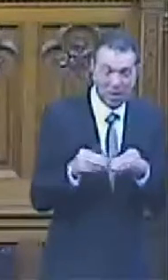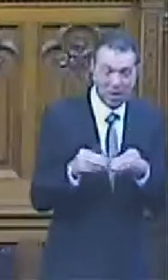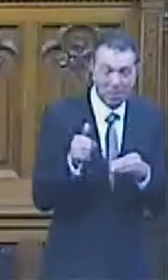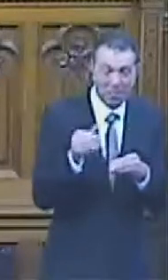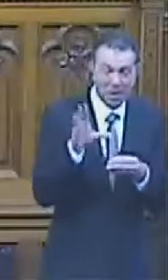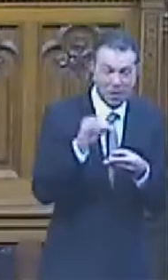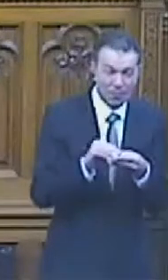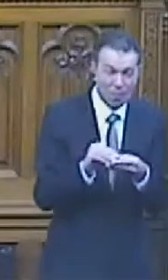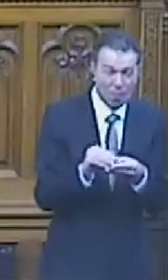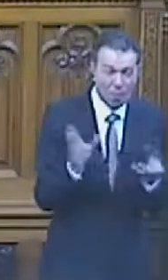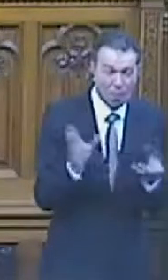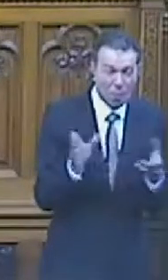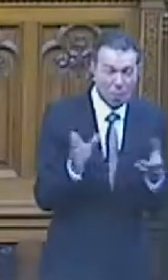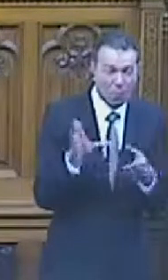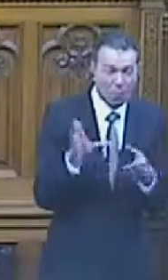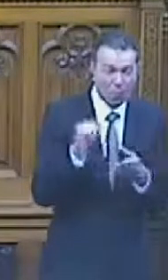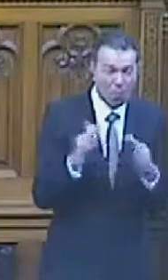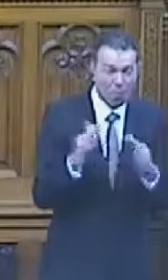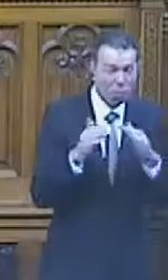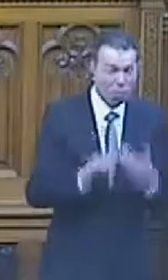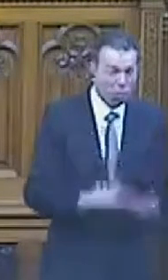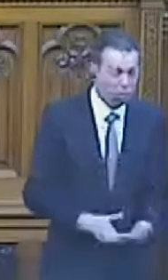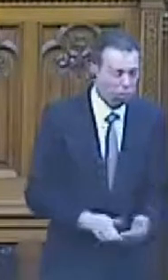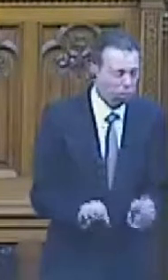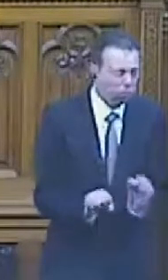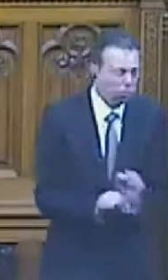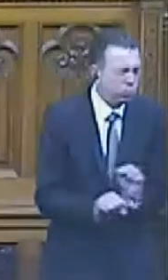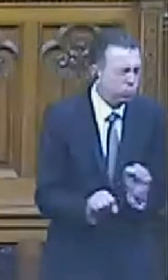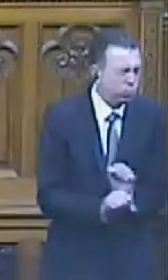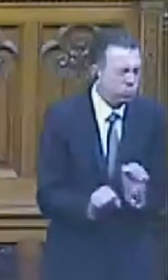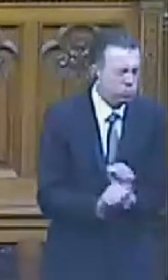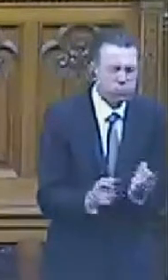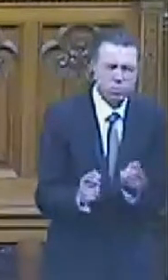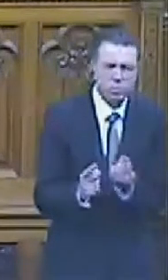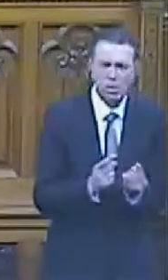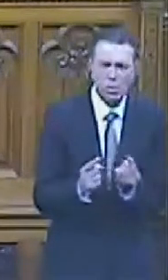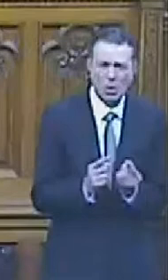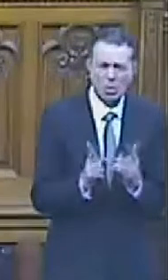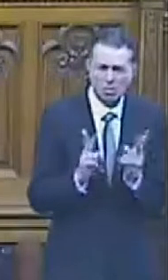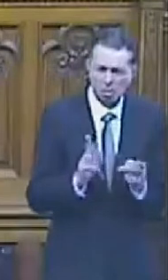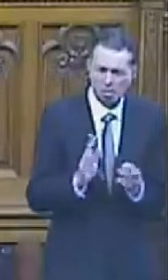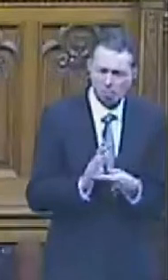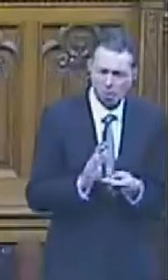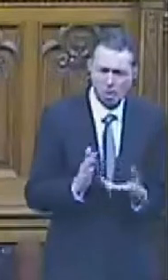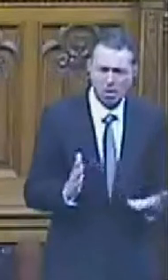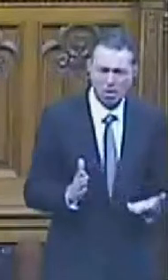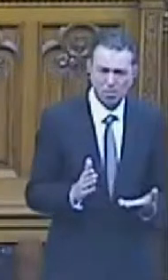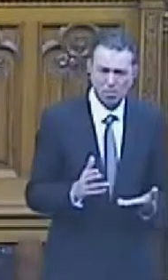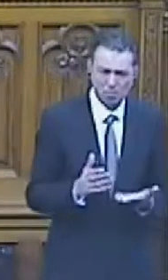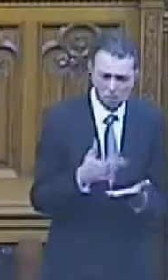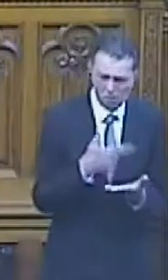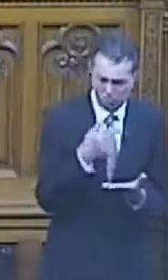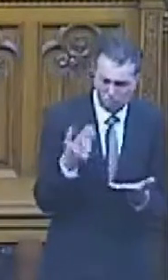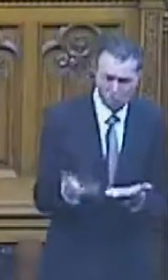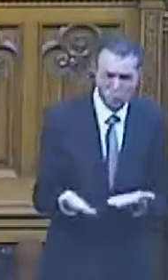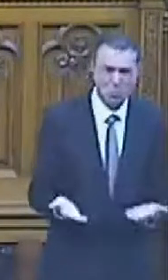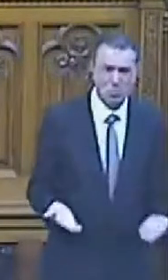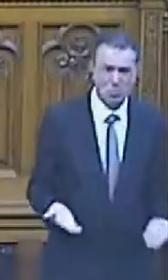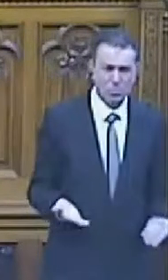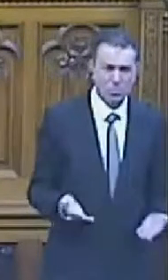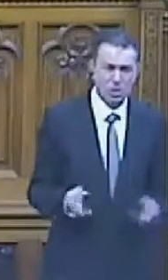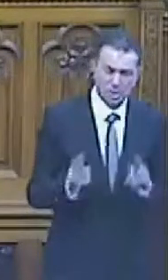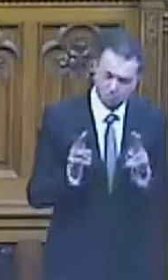schlimmsten Umständen in Wien? Ja, ist es zumutbar? Ist das Menschlichkeit? Das sind die